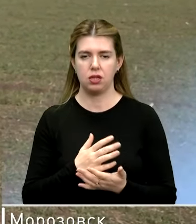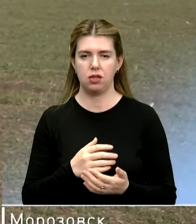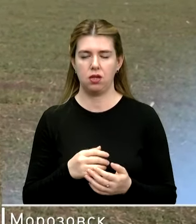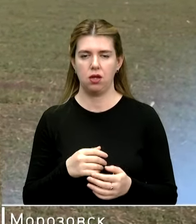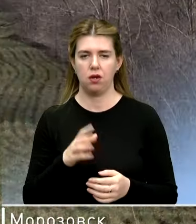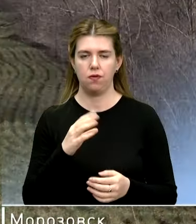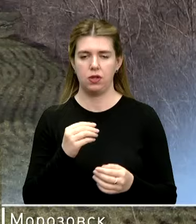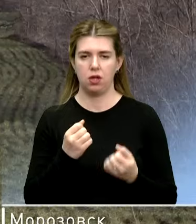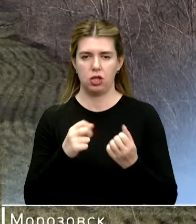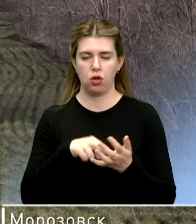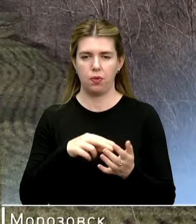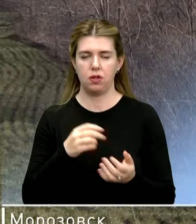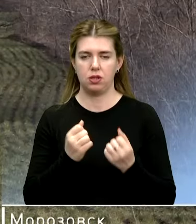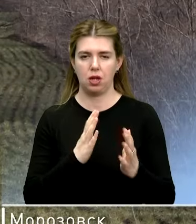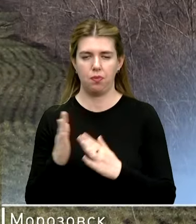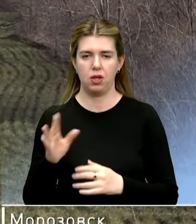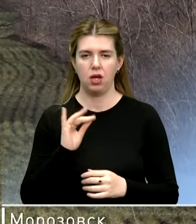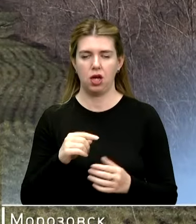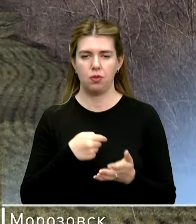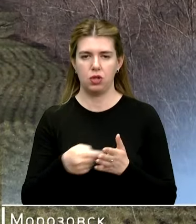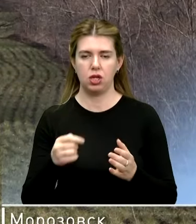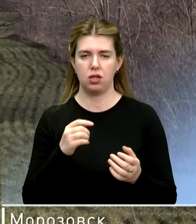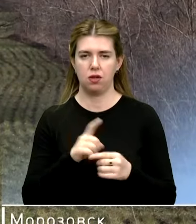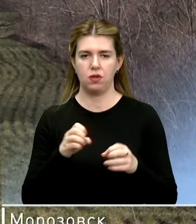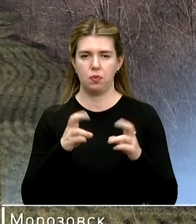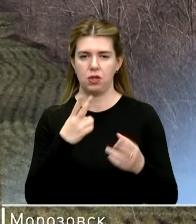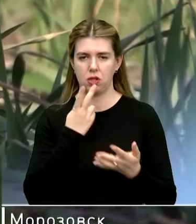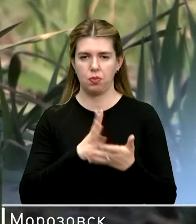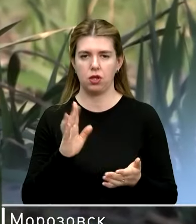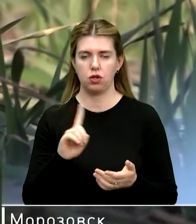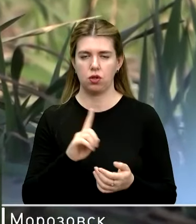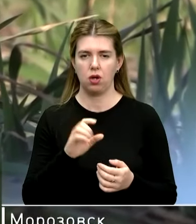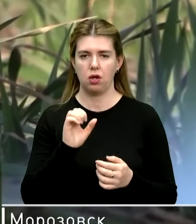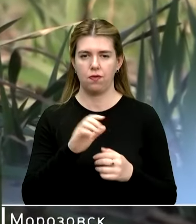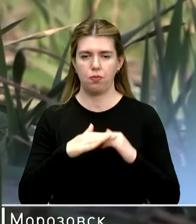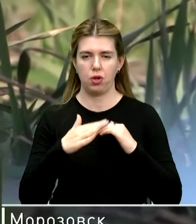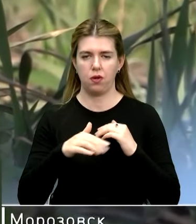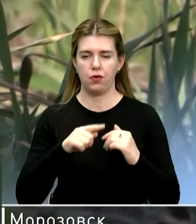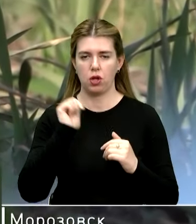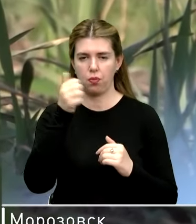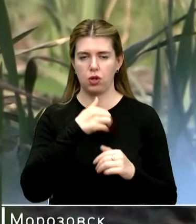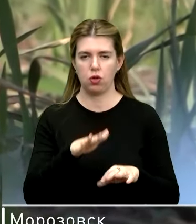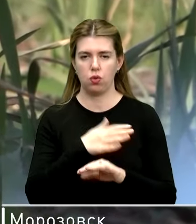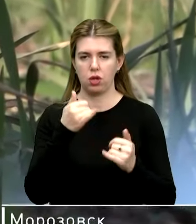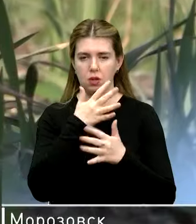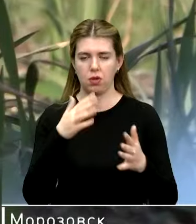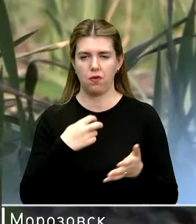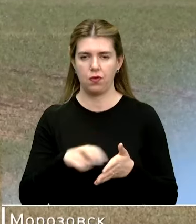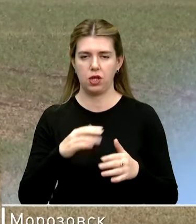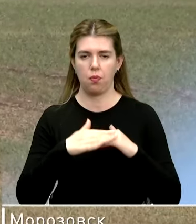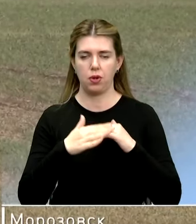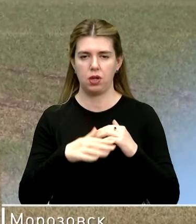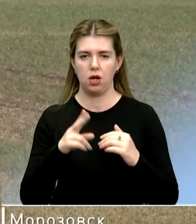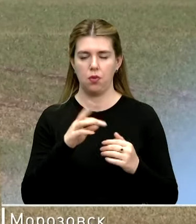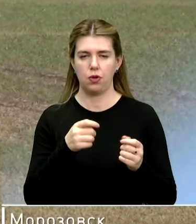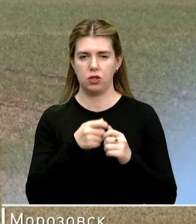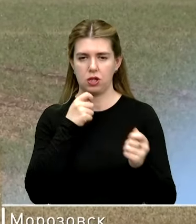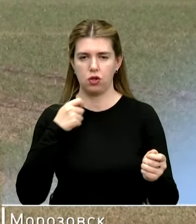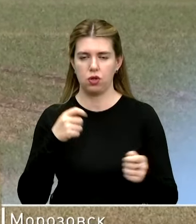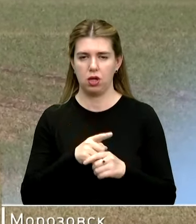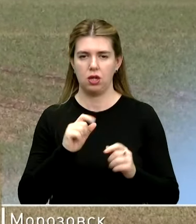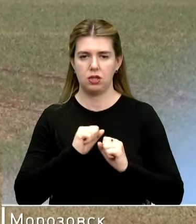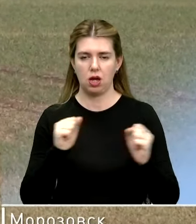цены стабильные. А главное, как отмечают специалисты, несмотря на то, что аграрии в этом году долго не могли выйти в поля из-за